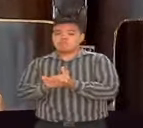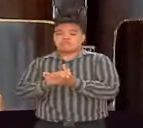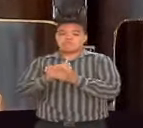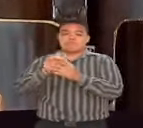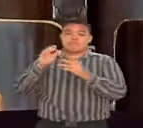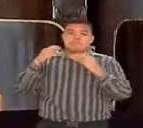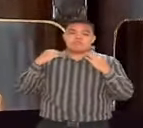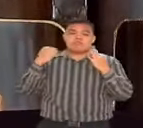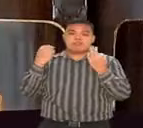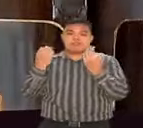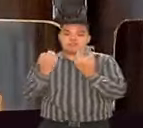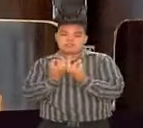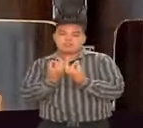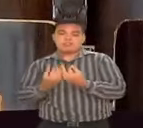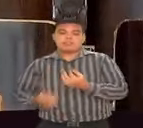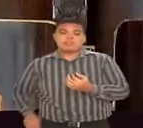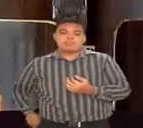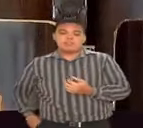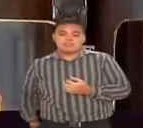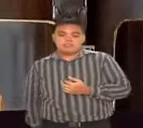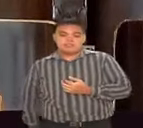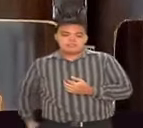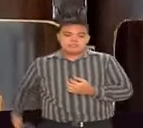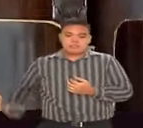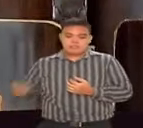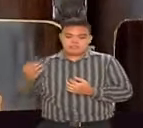ako mga anak, ako mga family members,